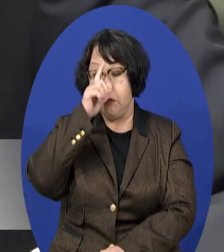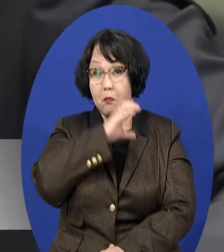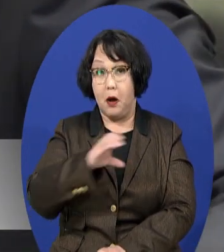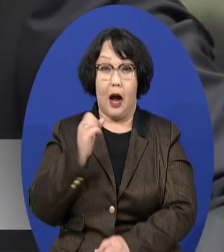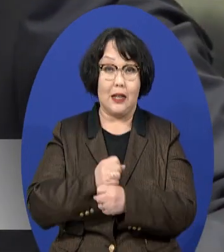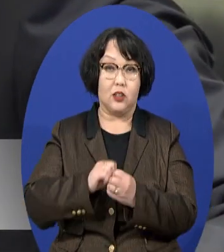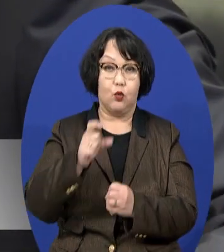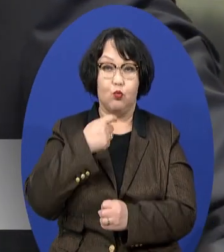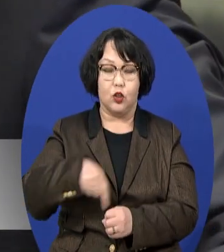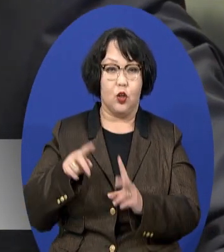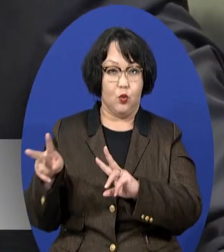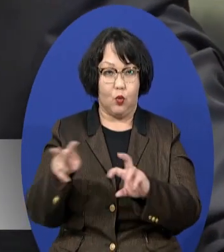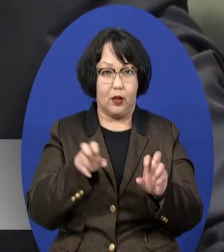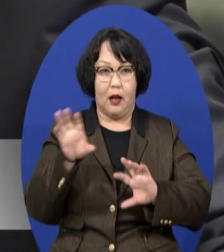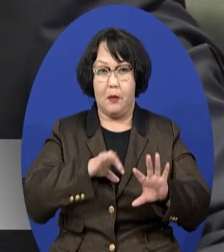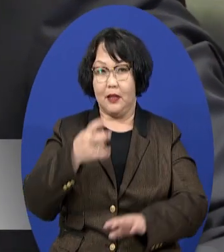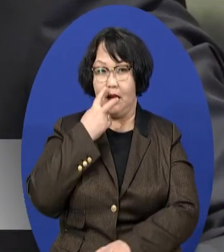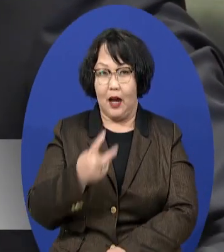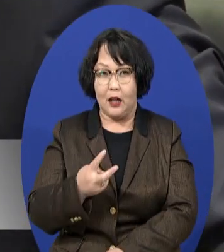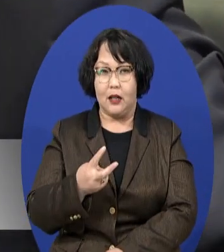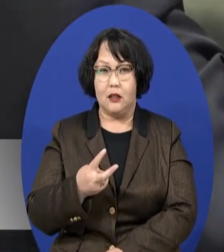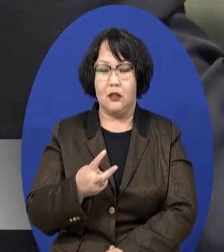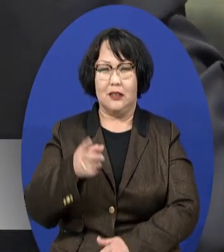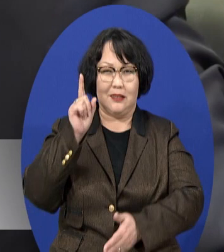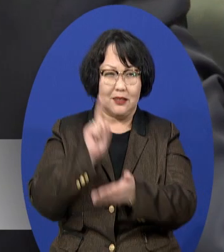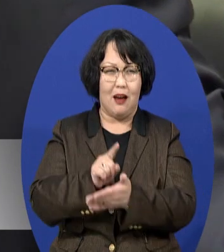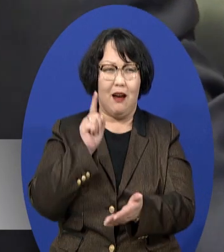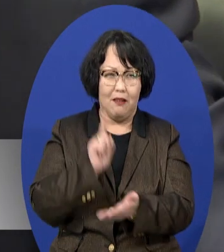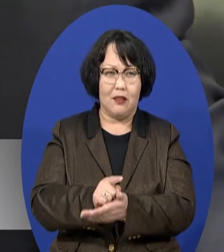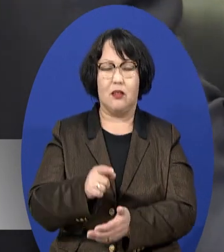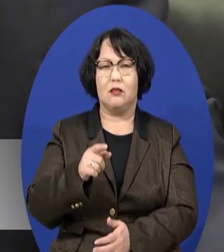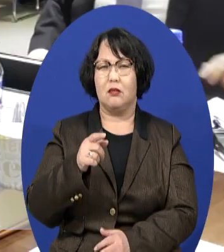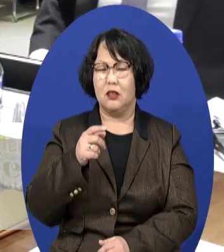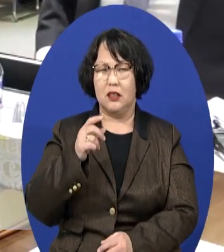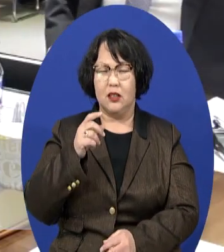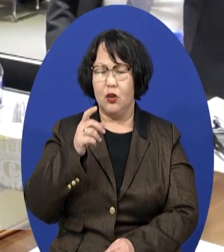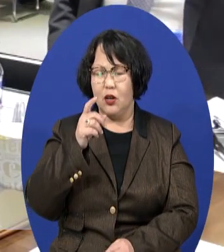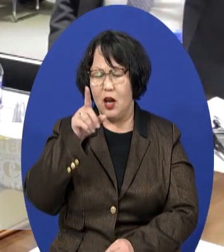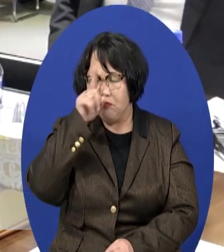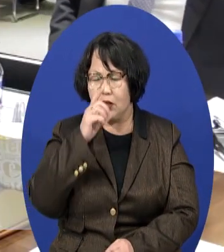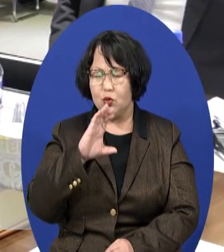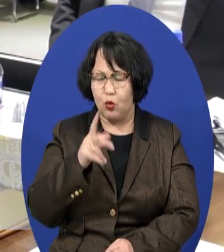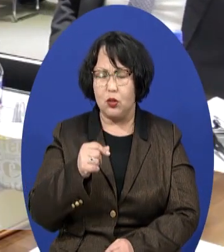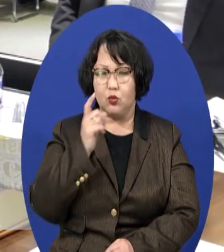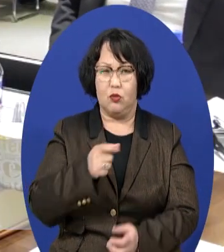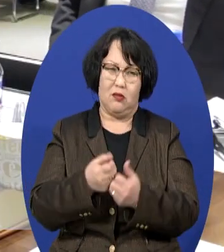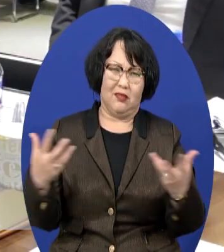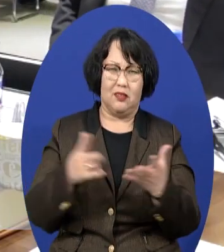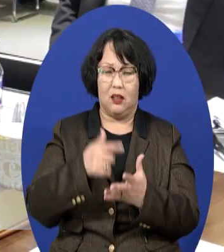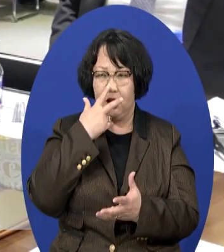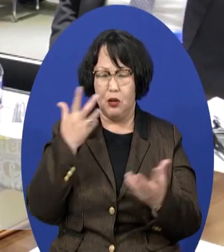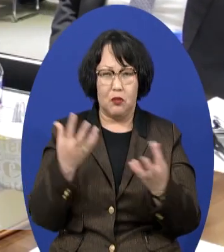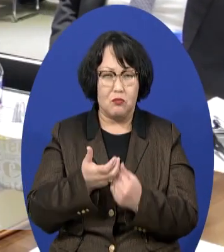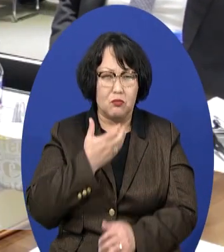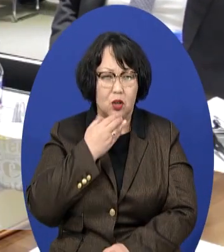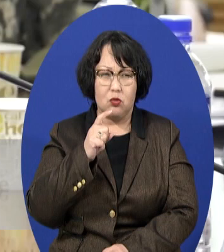албан хаагчдын судалгааг харж байгаа ч гэсэн яалтчгүй одоо бас дотоод нөөц уулзаа шахагдж байна. Нийт хүн амын 48% нь